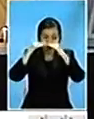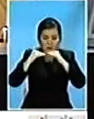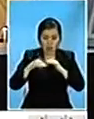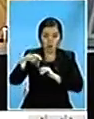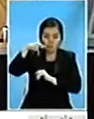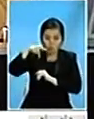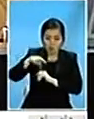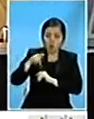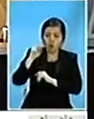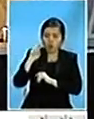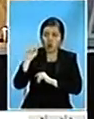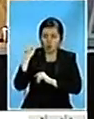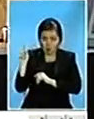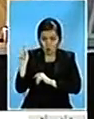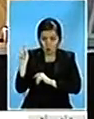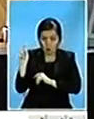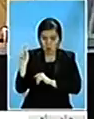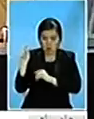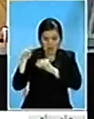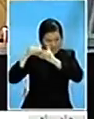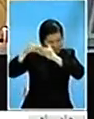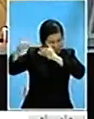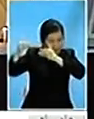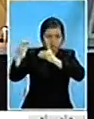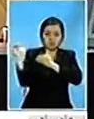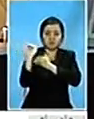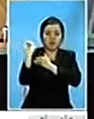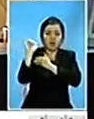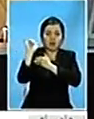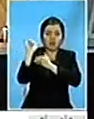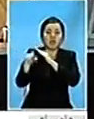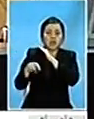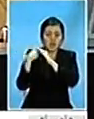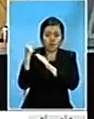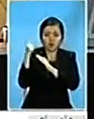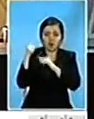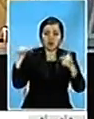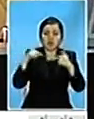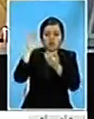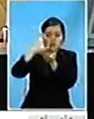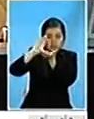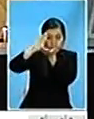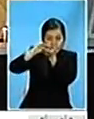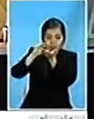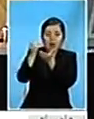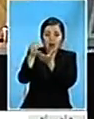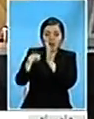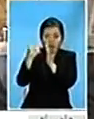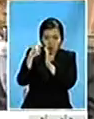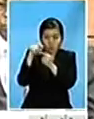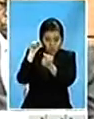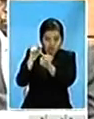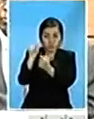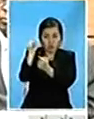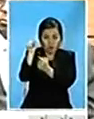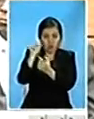ก.เนี่ยนะผมว่ามันยังไกลอยู่นะครับเอาเรื่องที่เหตุผลที่ท่านขอตัดดีกว่านะครับเชิญต่อครับ ครับ